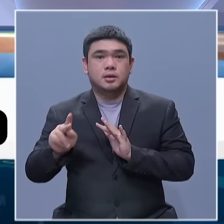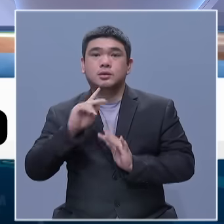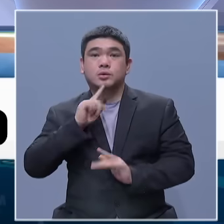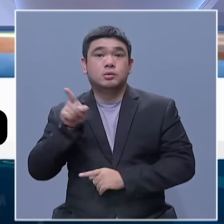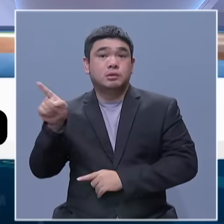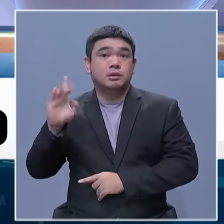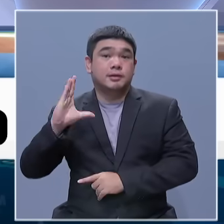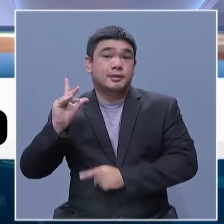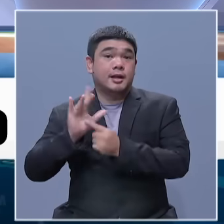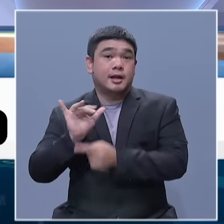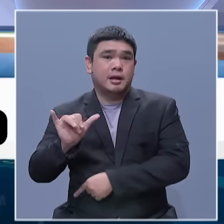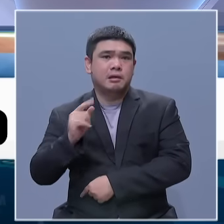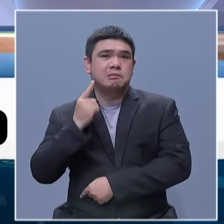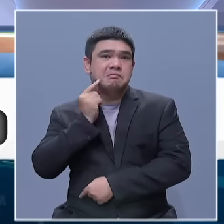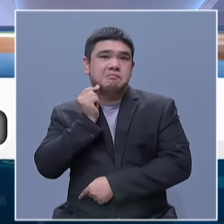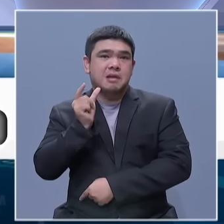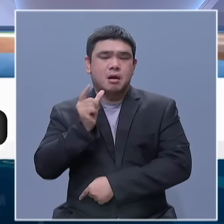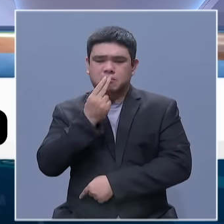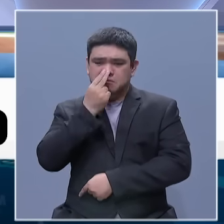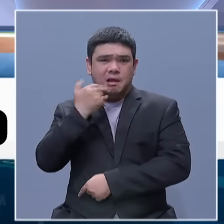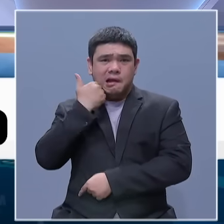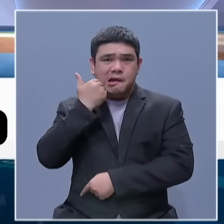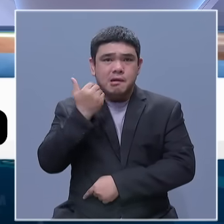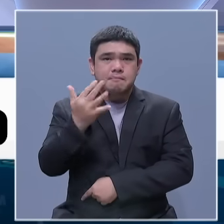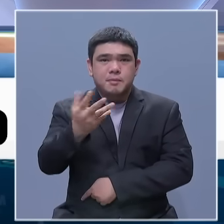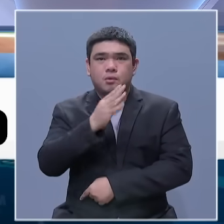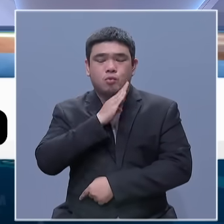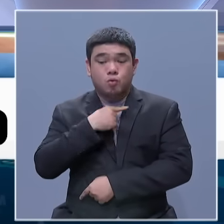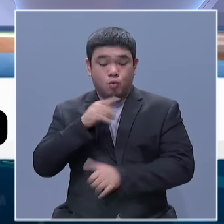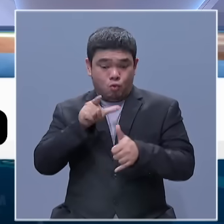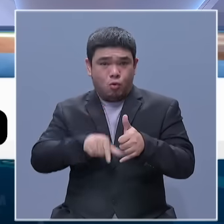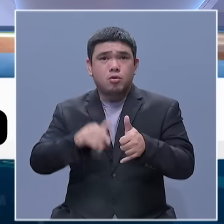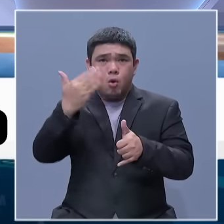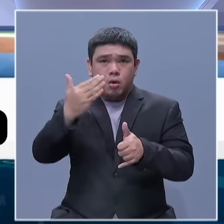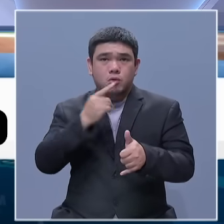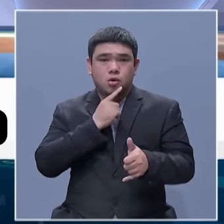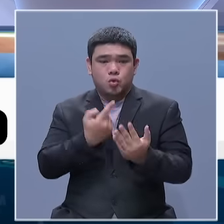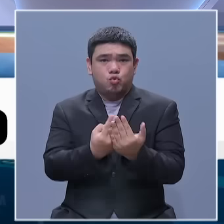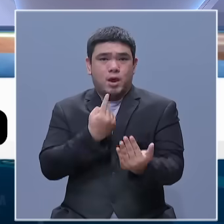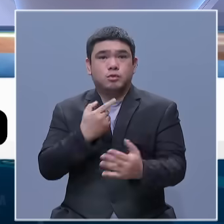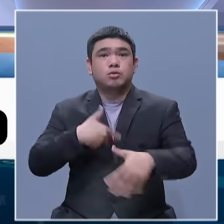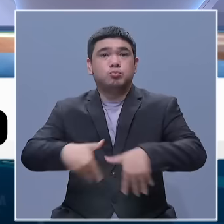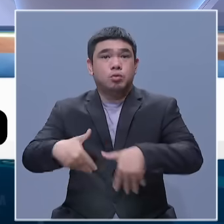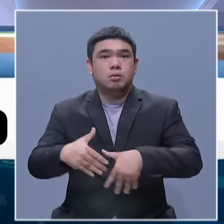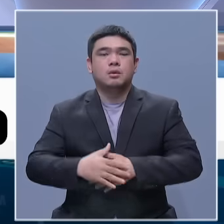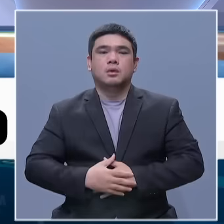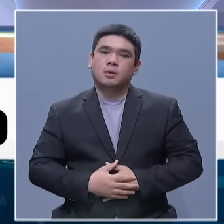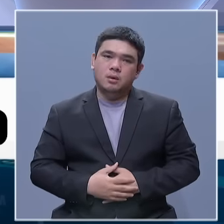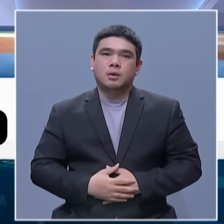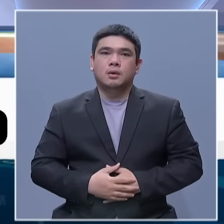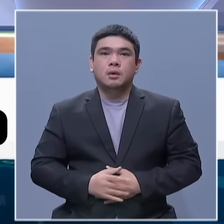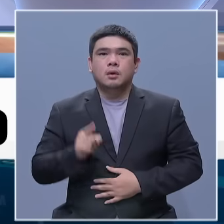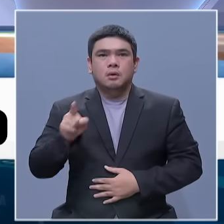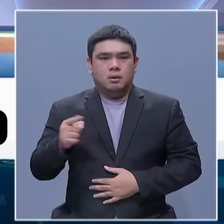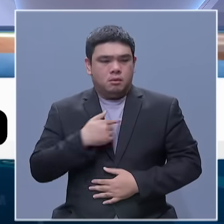พวานบอกว่าหน้าด้านไม่มีความละอายใจเป็นคนให้ได้ก่อนค่อยเป็นผู้แทนประชาชนนี่เราเริ่ม